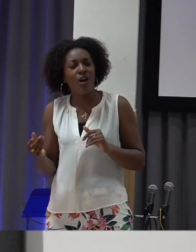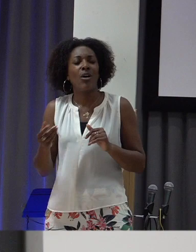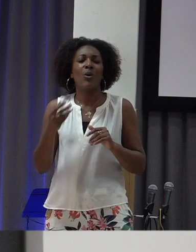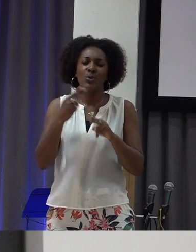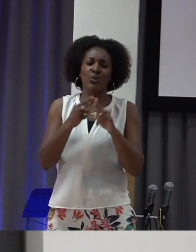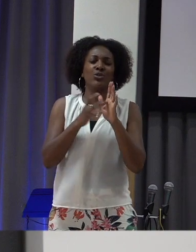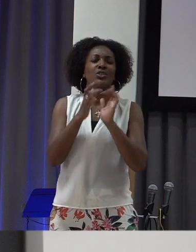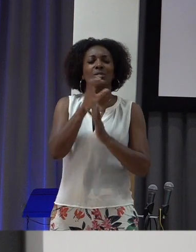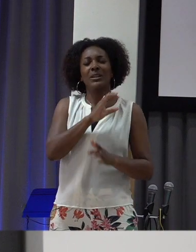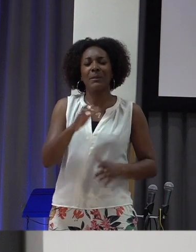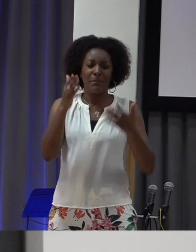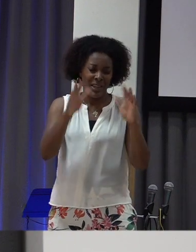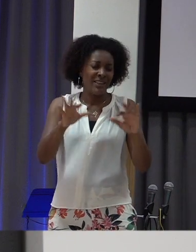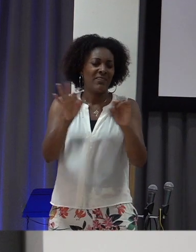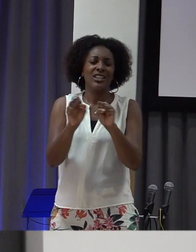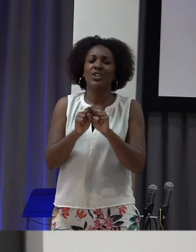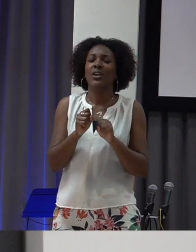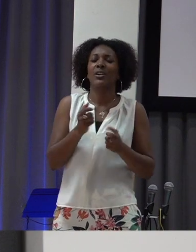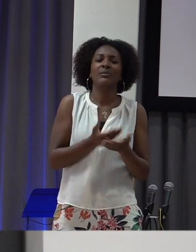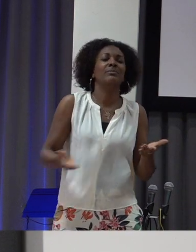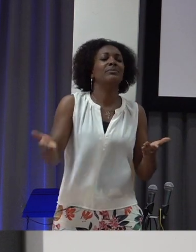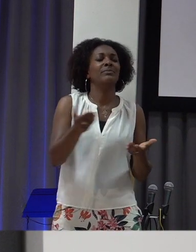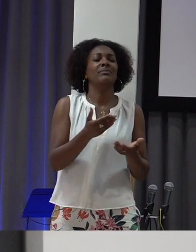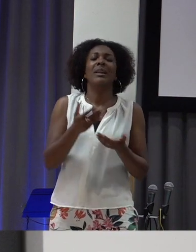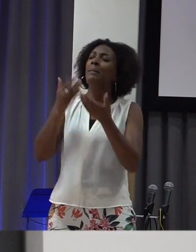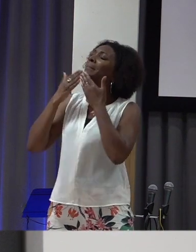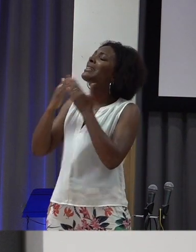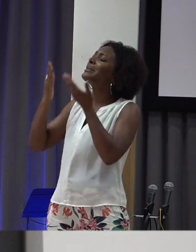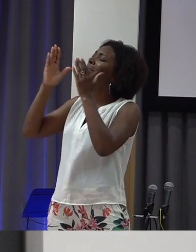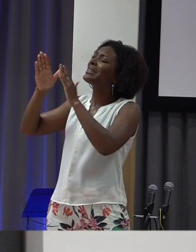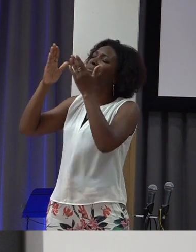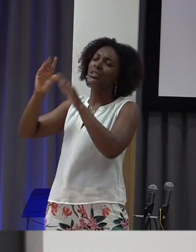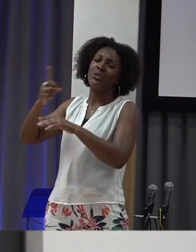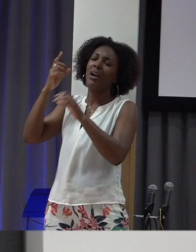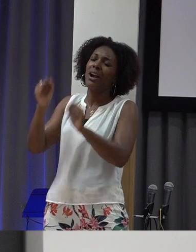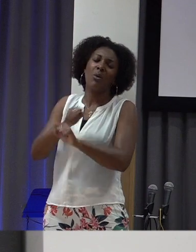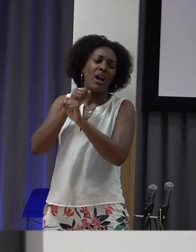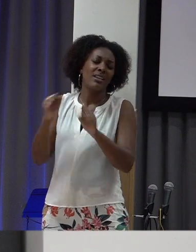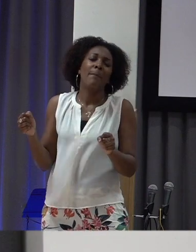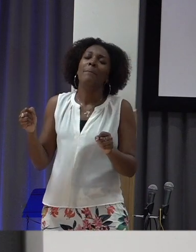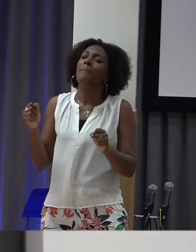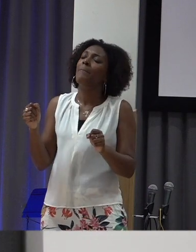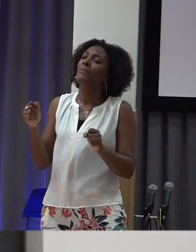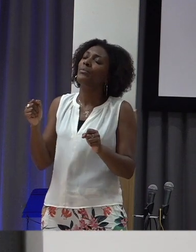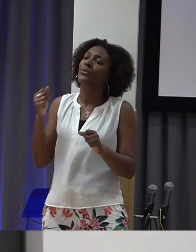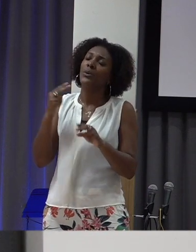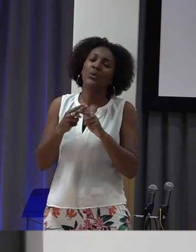nom de Jésus-Christ, nous te bénissons ensemble pour le Dieu extraordinaire que tu es, manifesté en